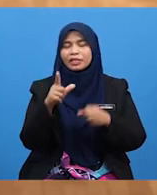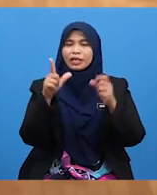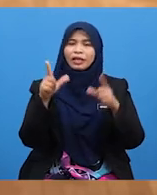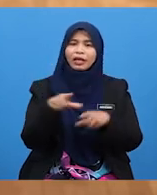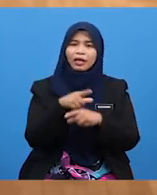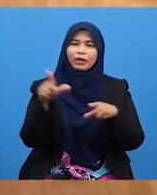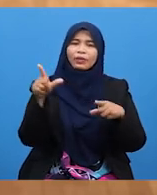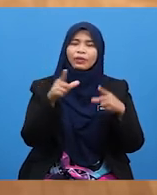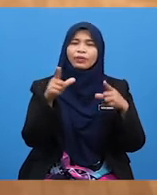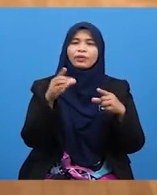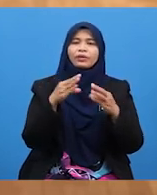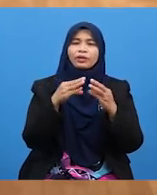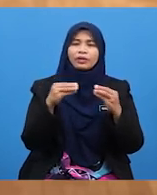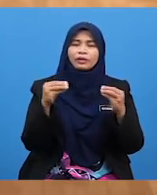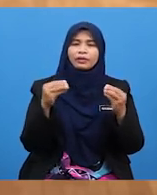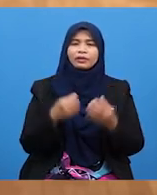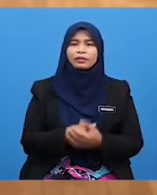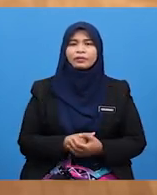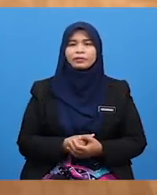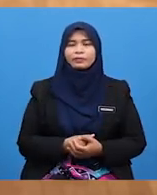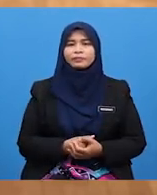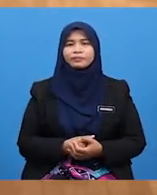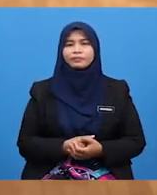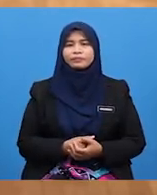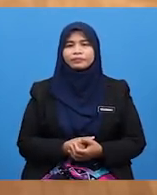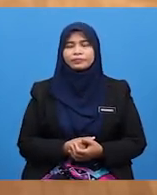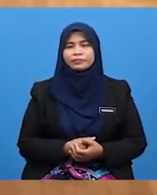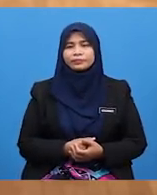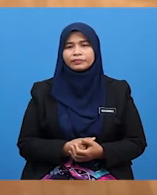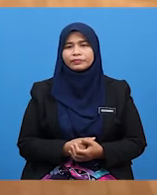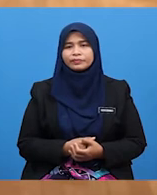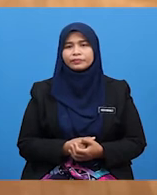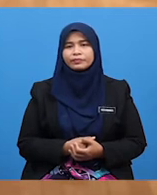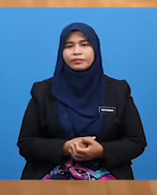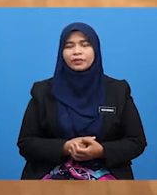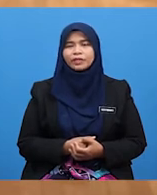halus, dia akan berbunyi seperti ini. Sayanglah Dama.